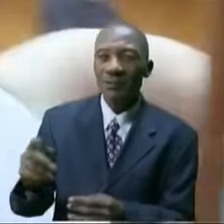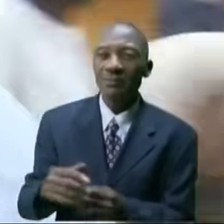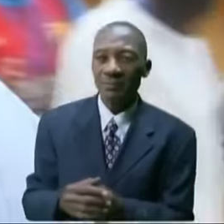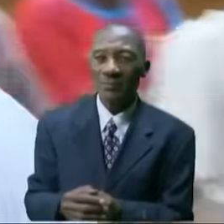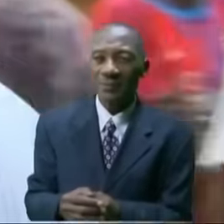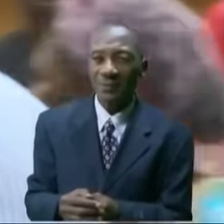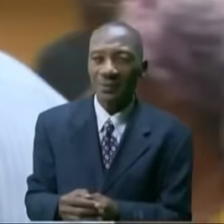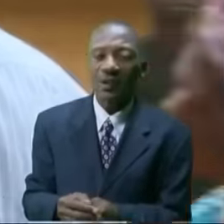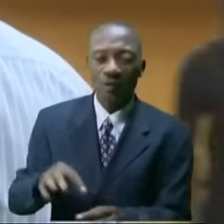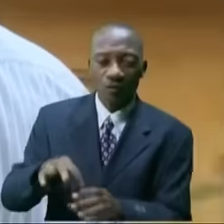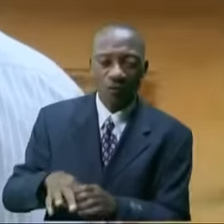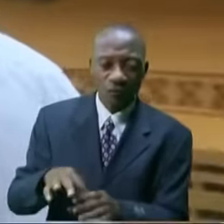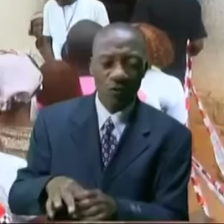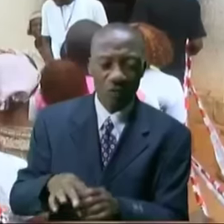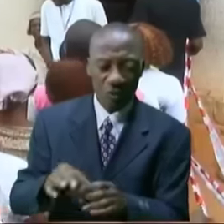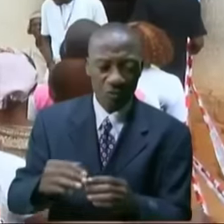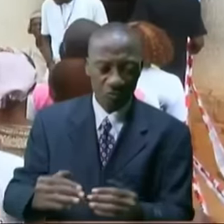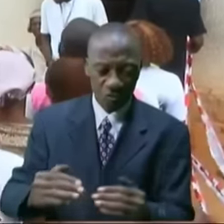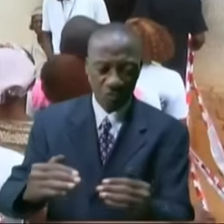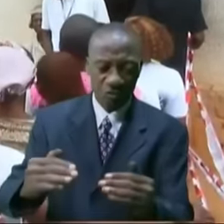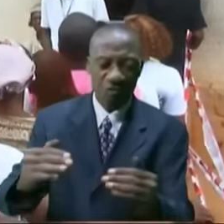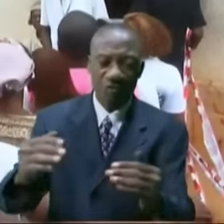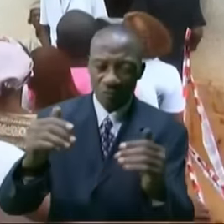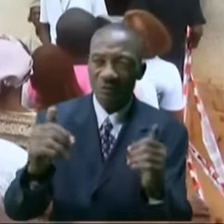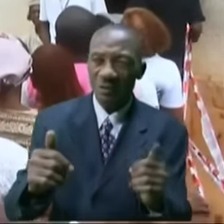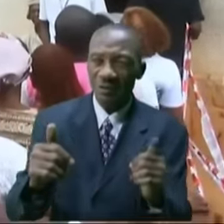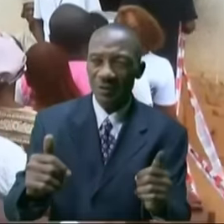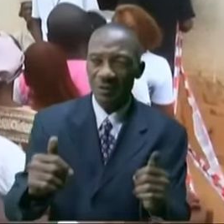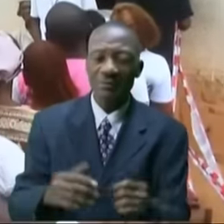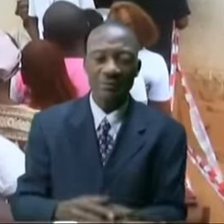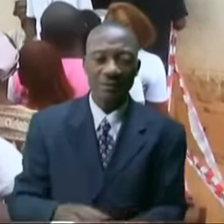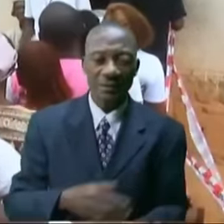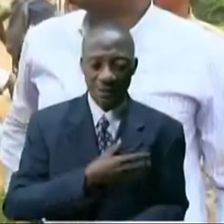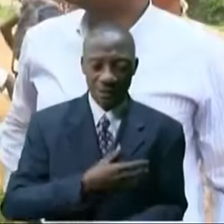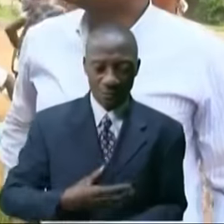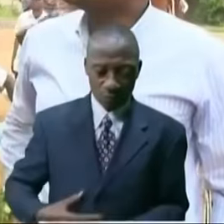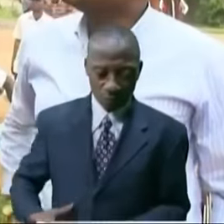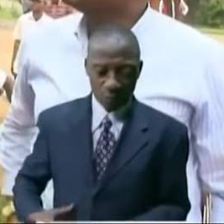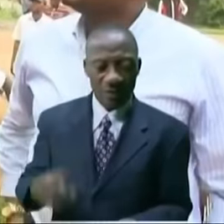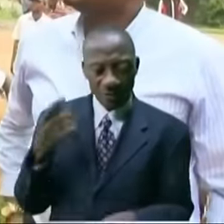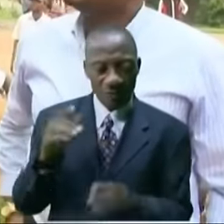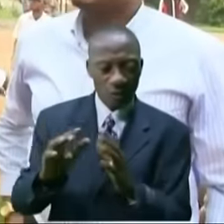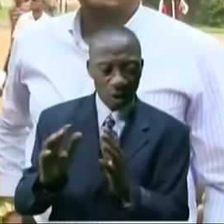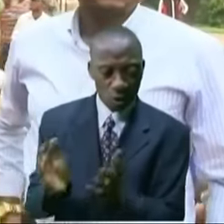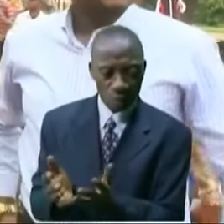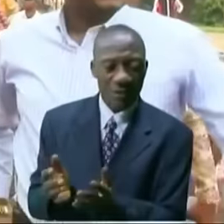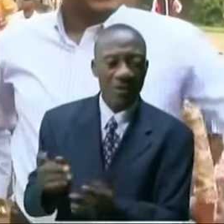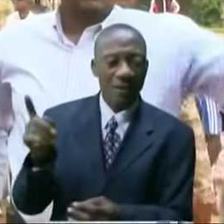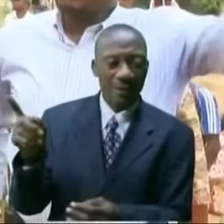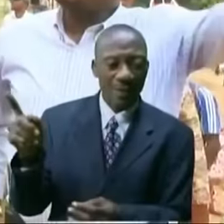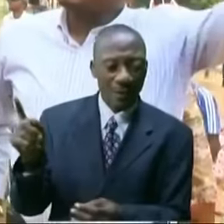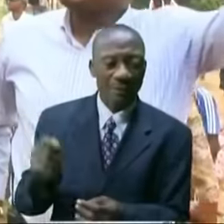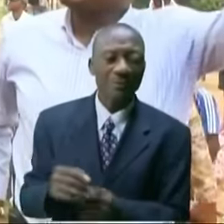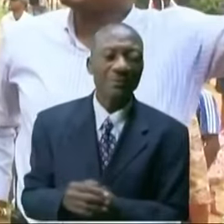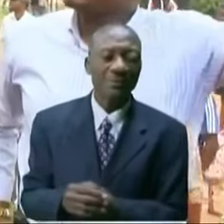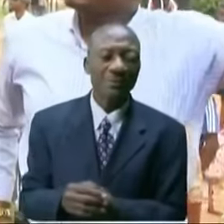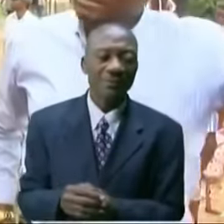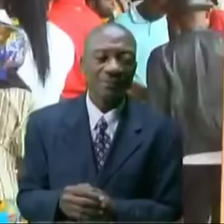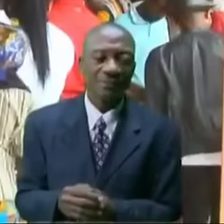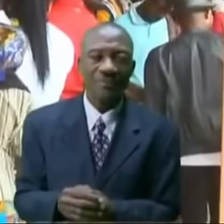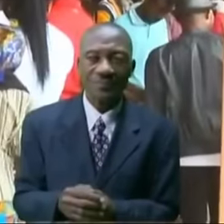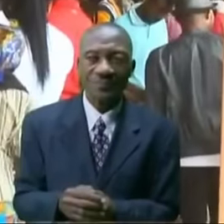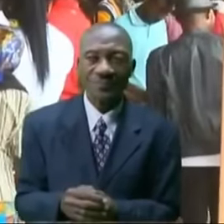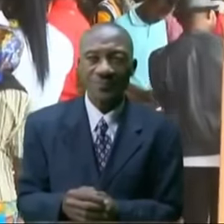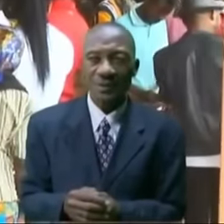déroulées dans la quiétude la plus absolue. Le bourgmestre adjoint de cette municipalité, Michel Mingele